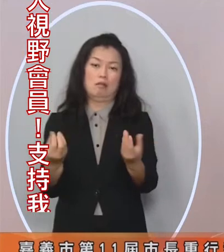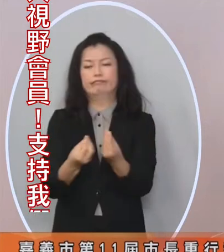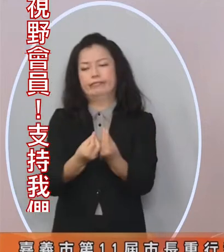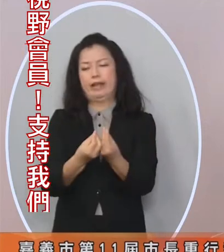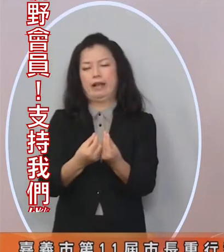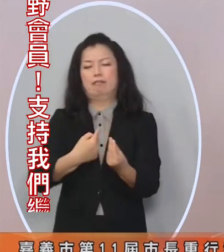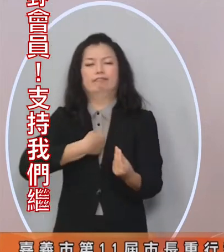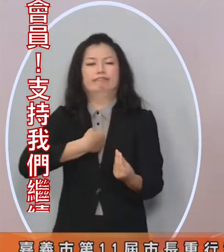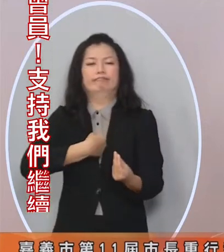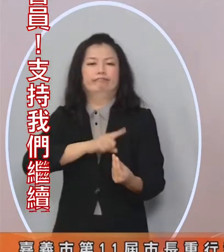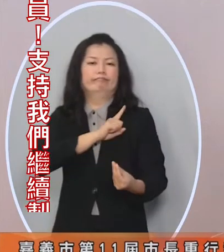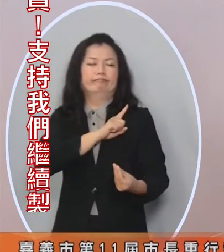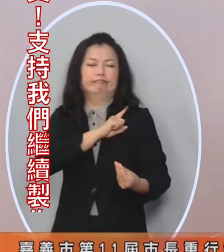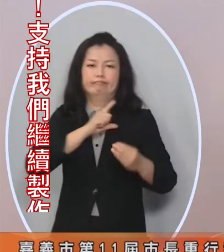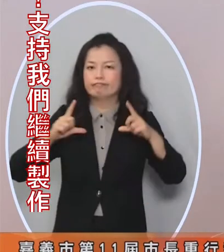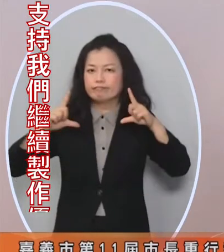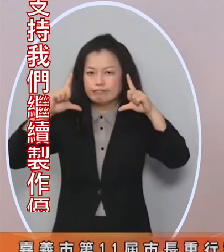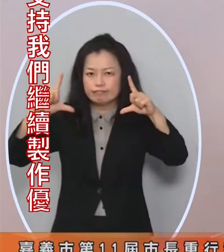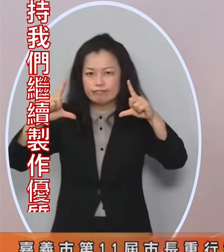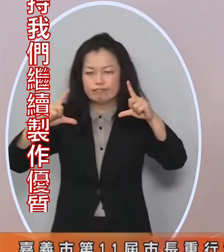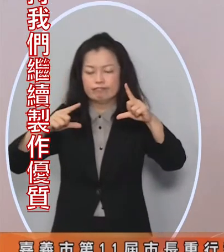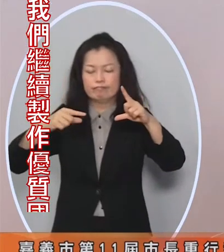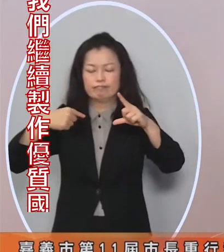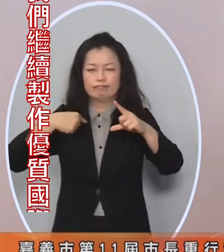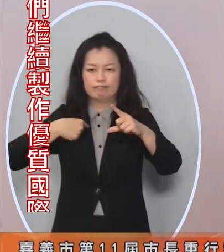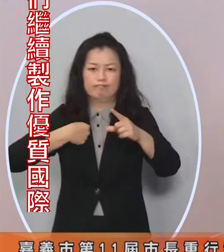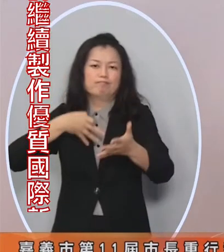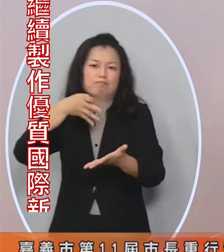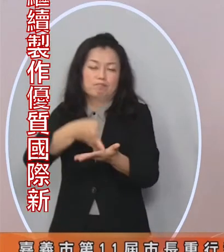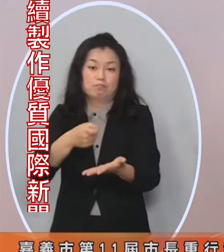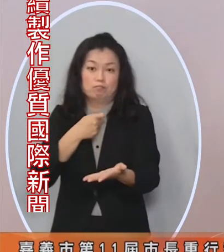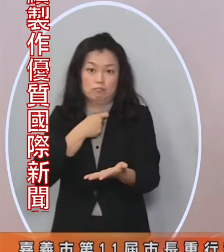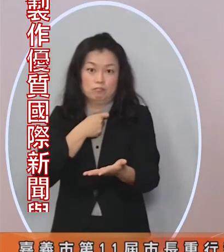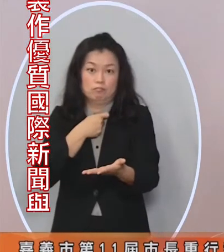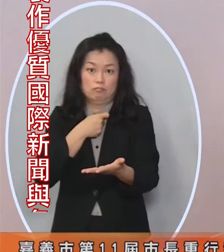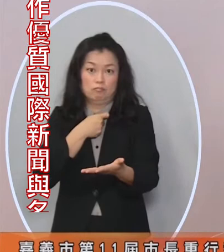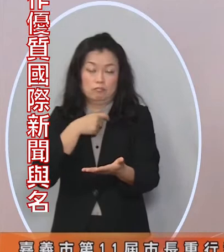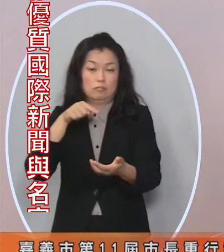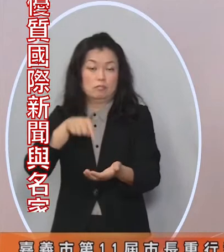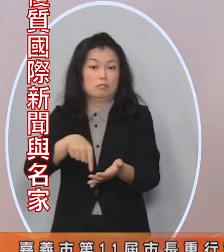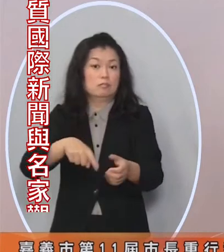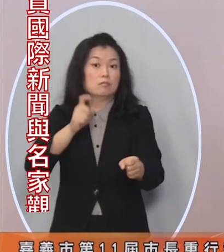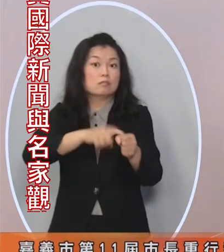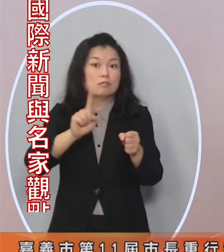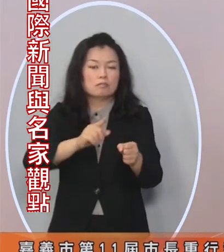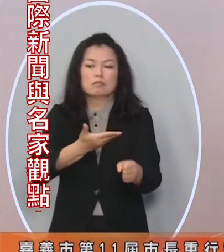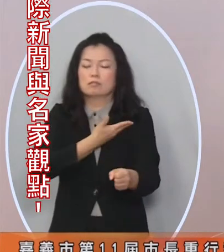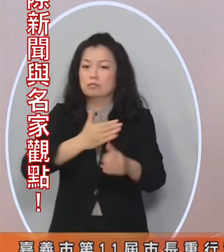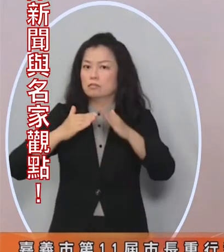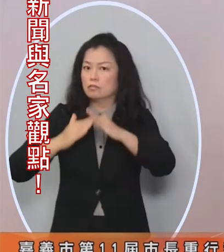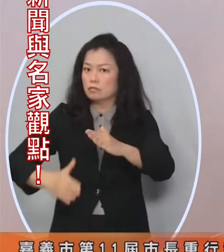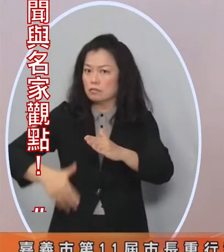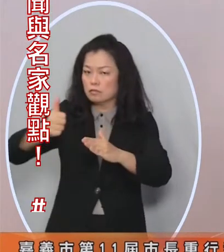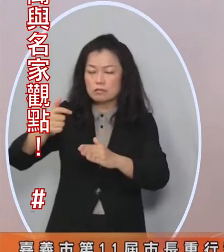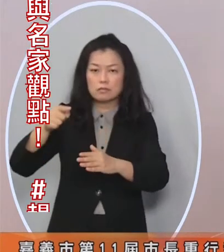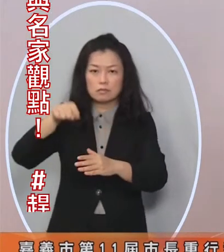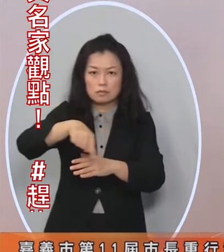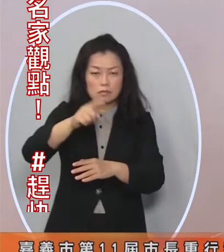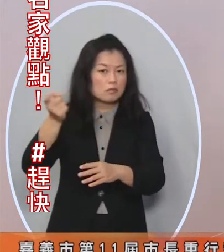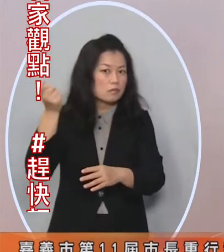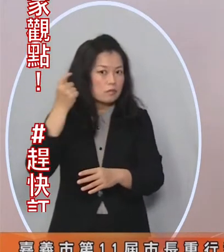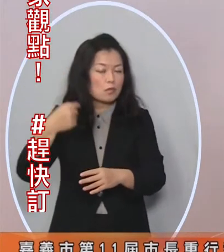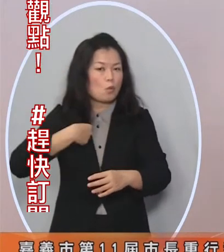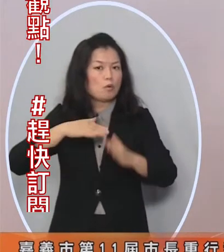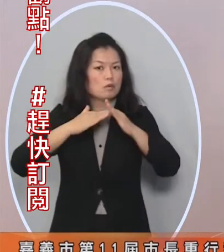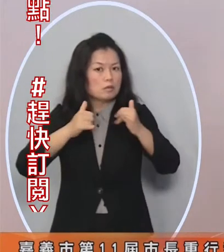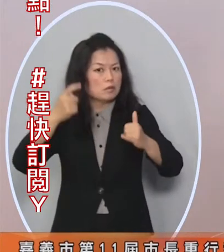选，至少也要让市长听到市民真正的心声。我们希望嘉义可以把